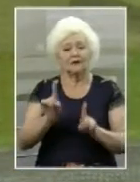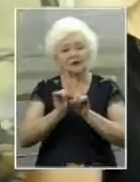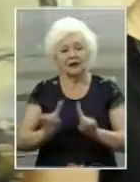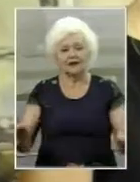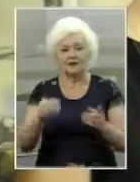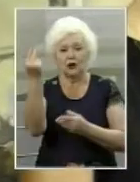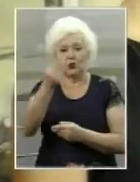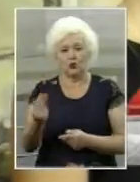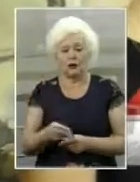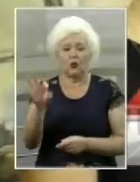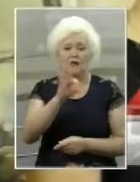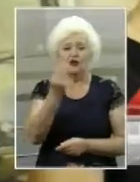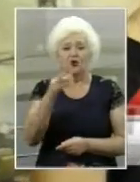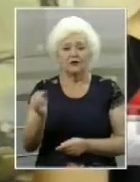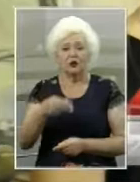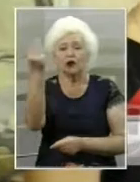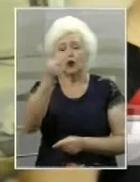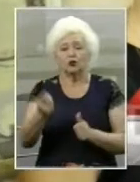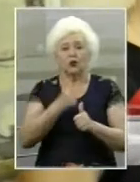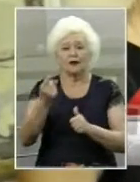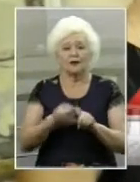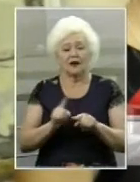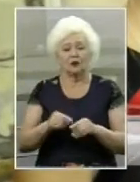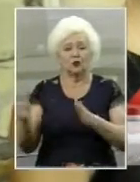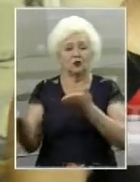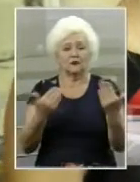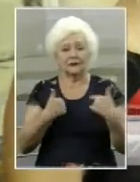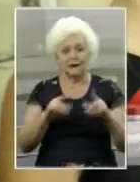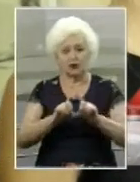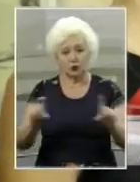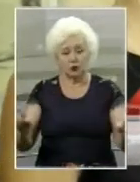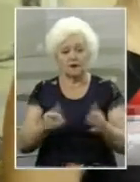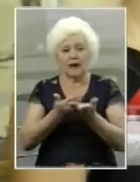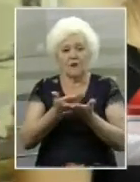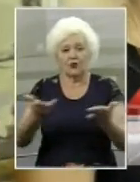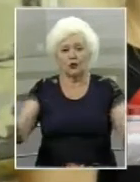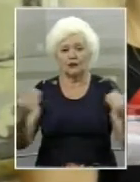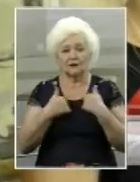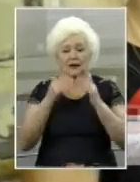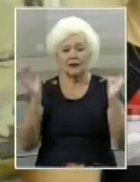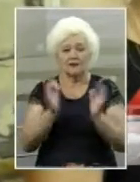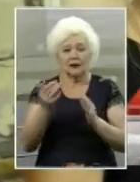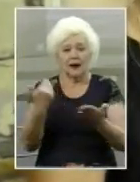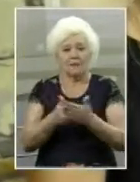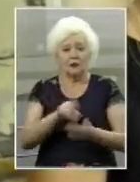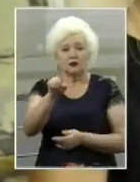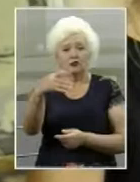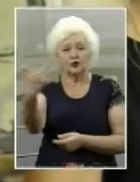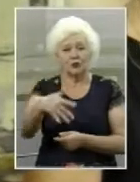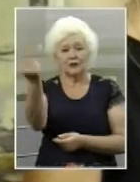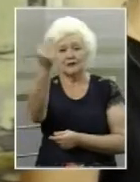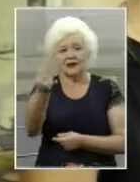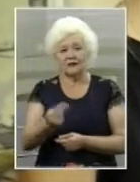художников. Олексій Шевконенко – це художник, ім'я якого носить наш музей. В колекції в нас зберігається близько 150